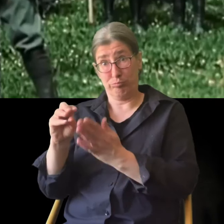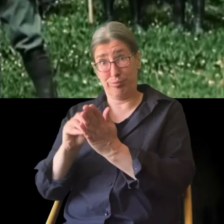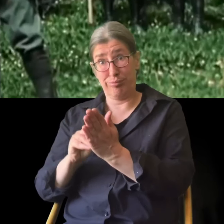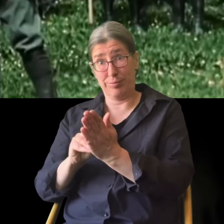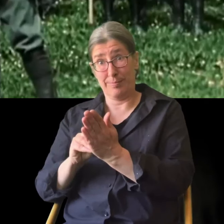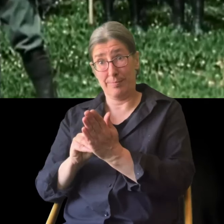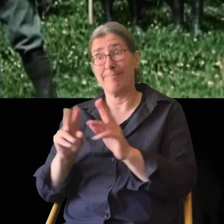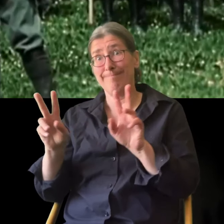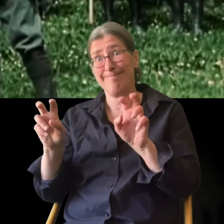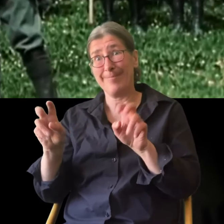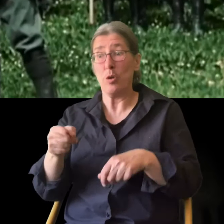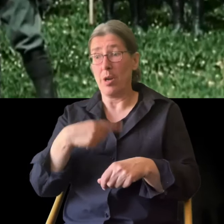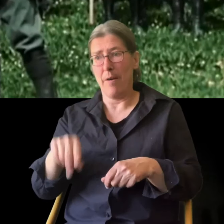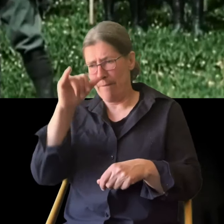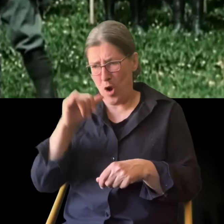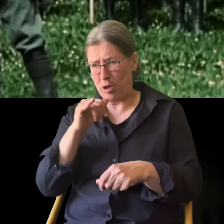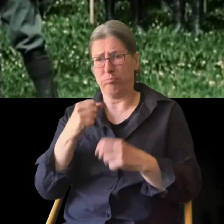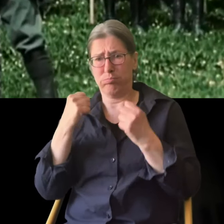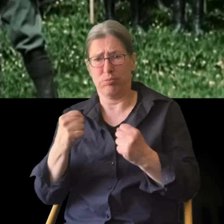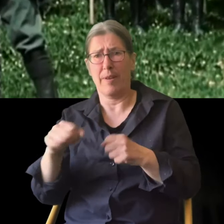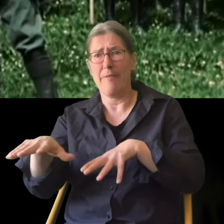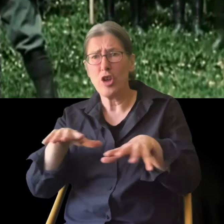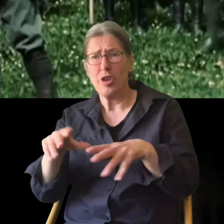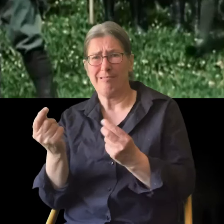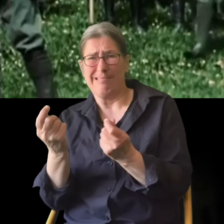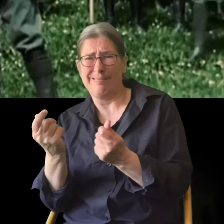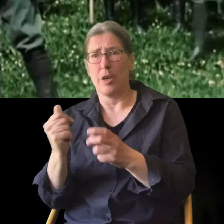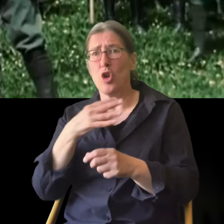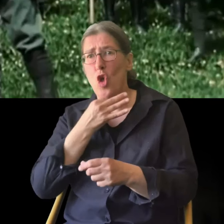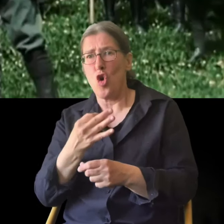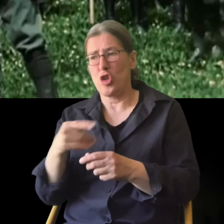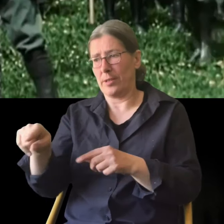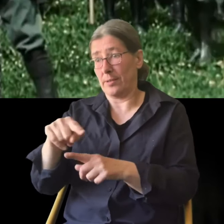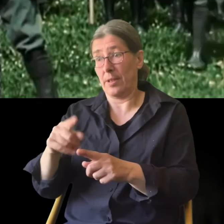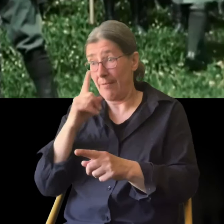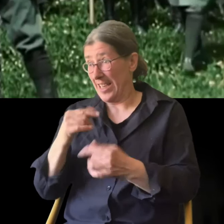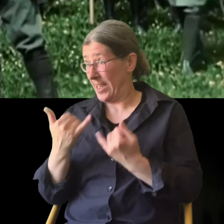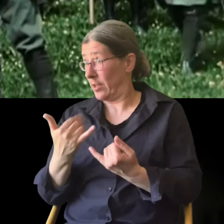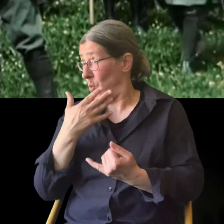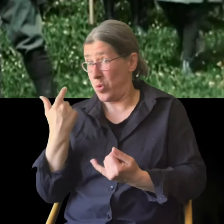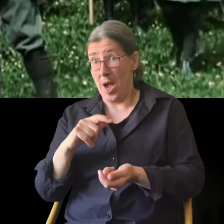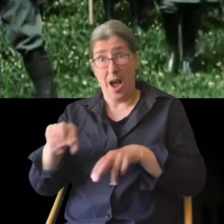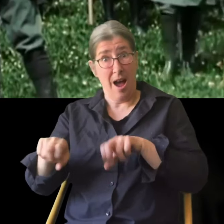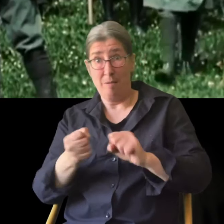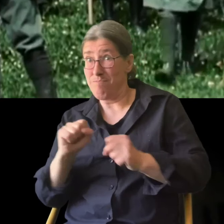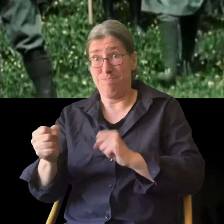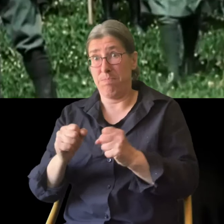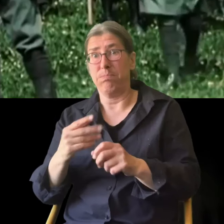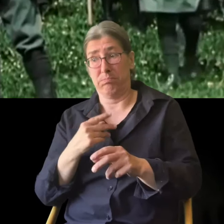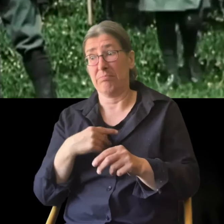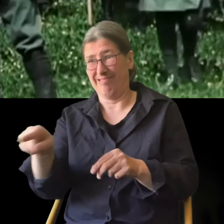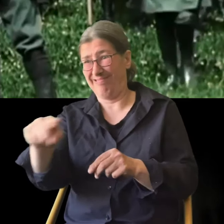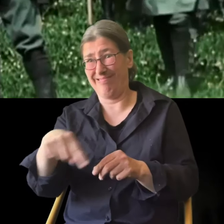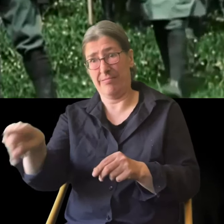Hitler schreibt, unser Volk ist derart extremen wirtschaftlichen Nöten ausgesetzt, dass sie, wenn wir jetzt nicht handeln,